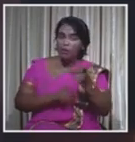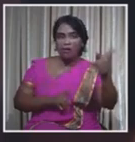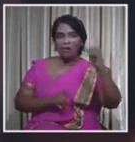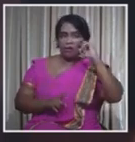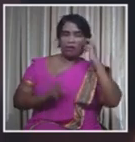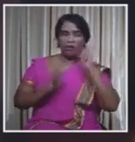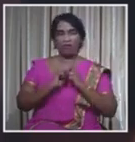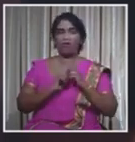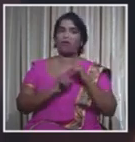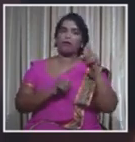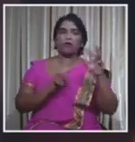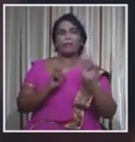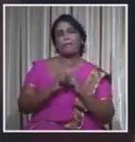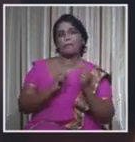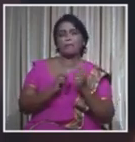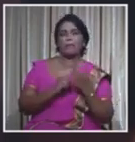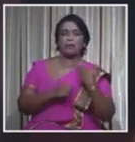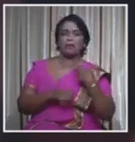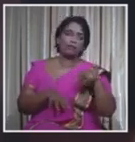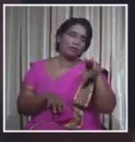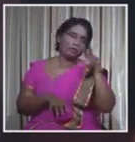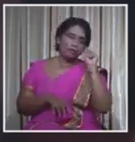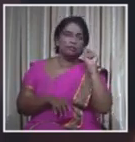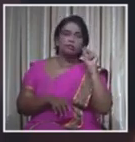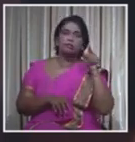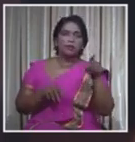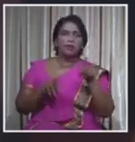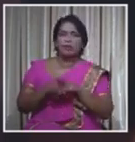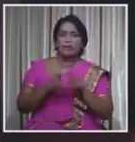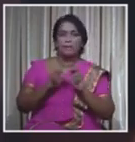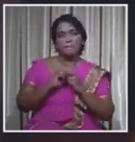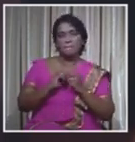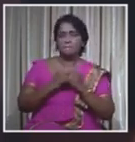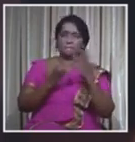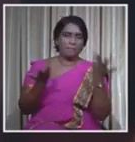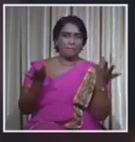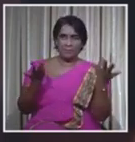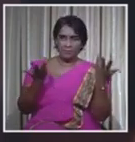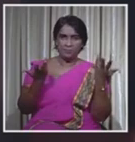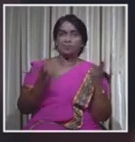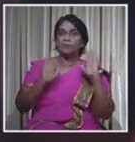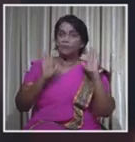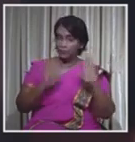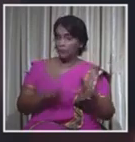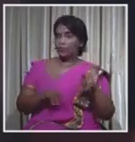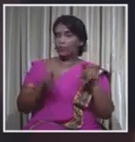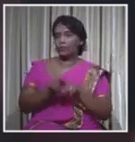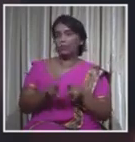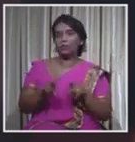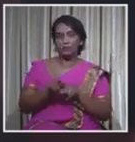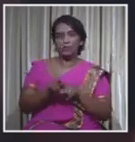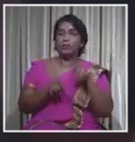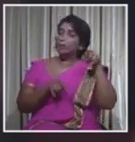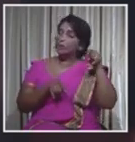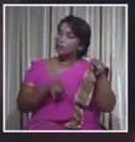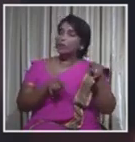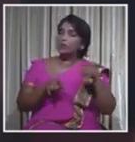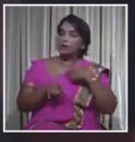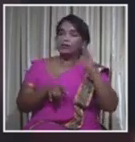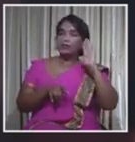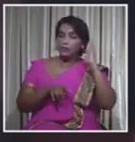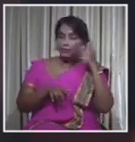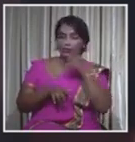නම් එතුමා ඒ වෙලාවේ නිදියගෙන හිටපේක් ගැන එතුමා කලබල වුණාට කමන්නේ නැහැ. ගරු කථානායකතුමනි, මේ